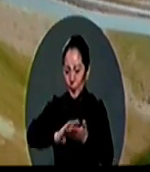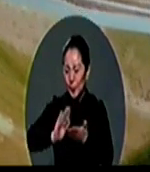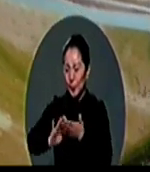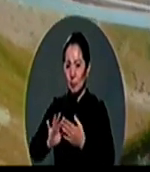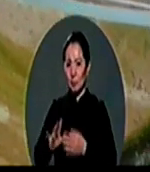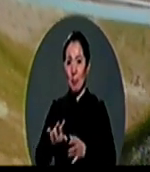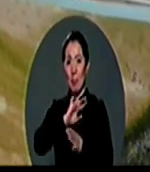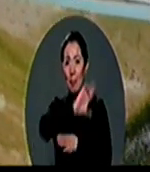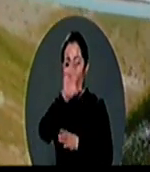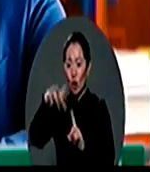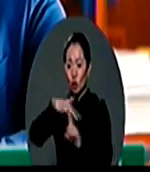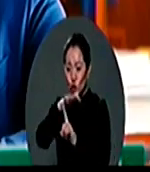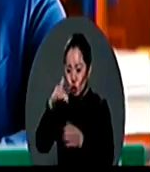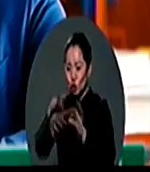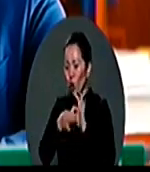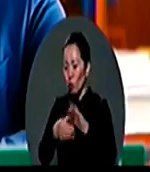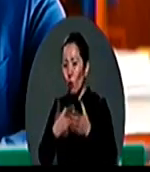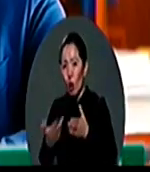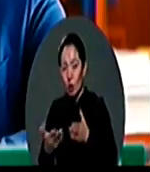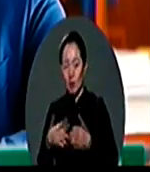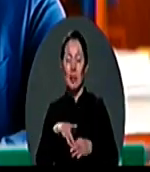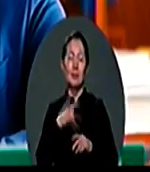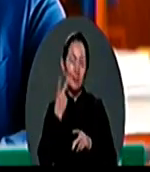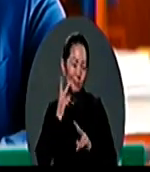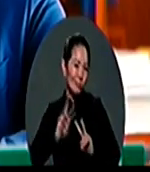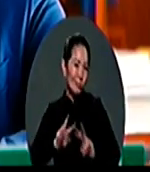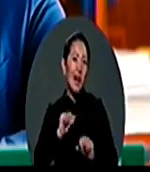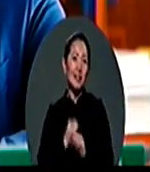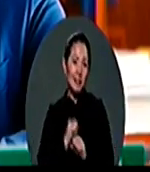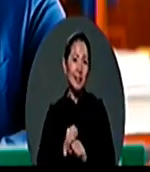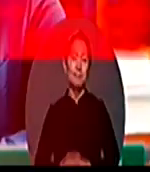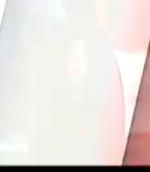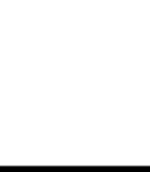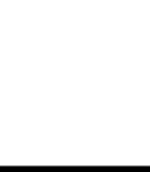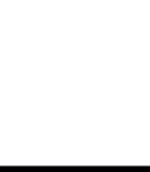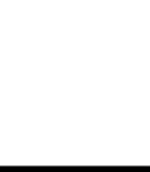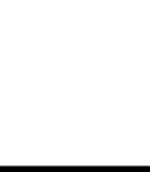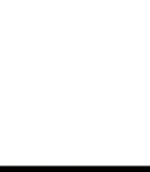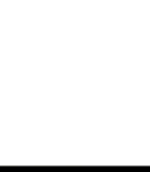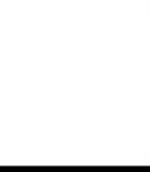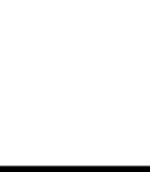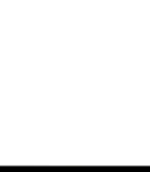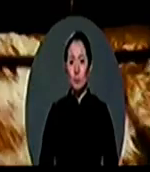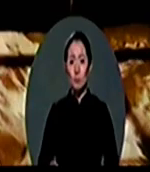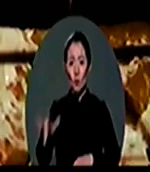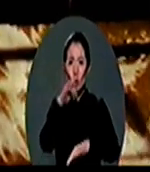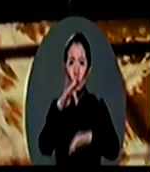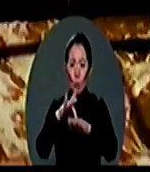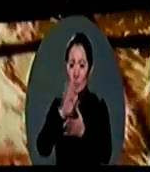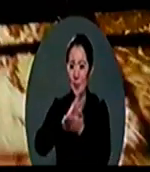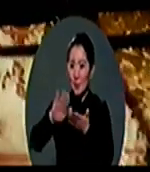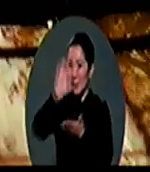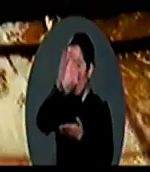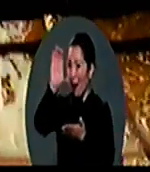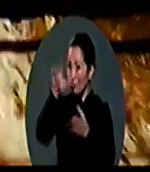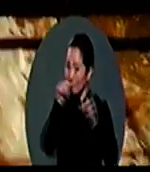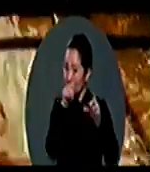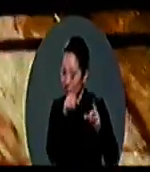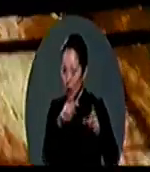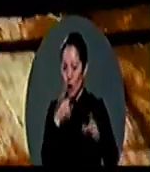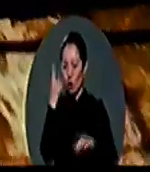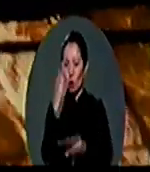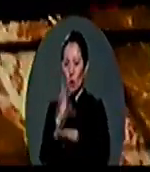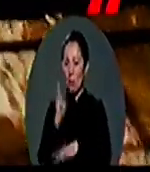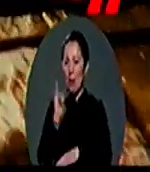нь нийлүүлэх талаар байгаль орчин ажилжуулчид юм тууштай ажилланаа. Төв цэвэрлэх байгууламжид өдөртөө